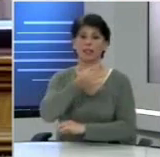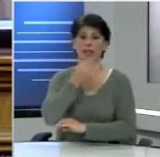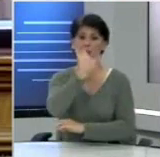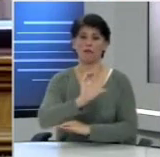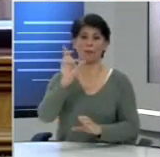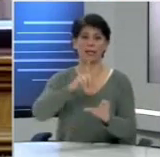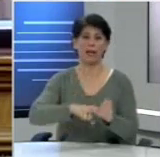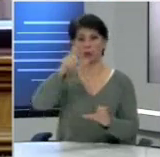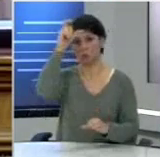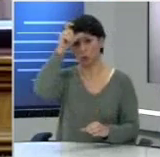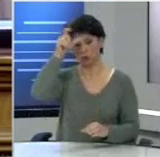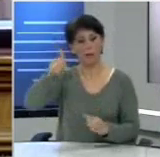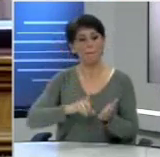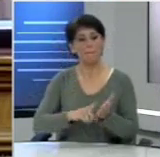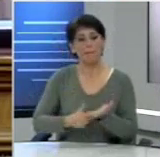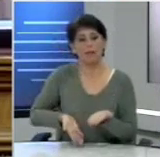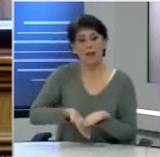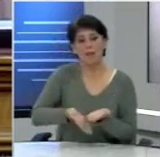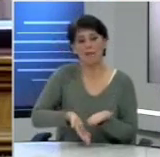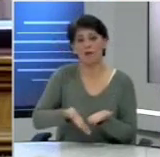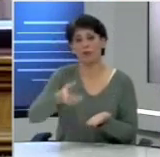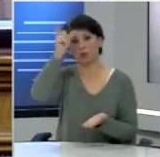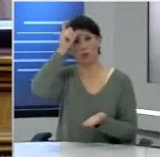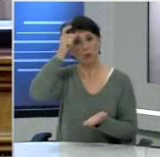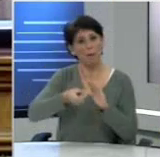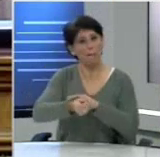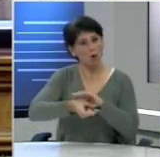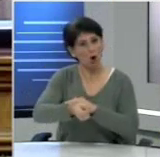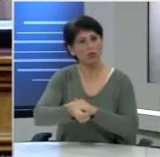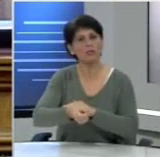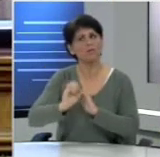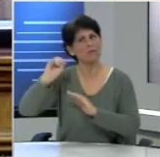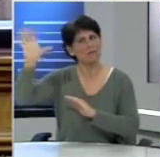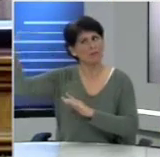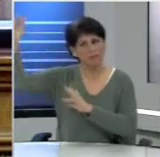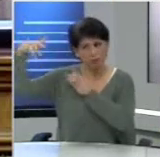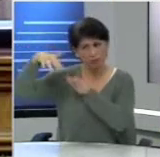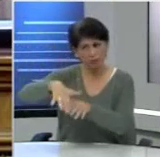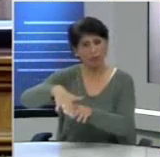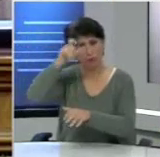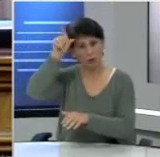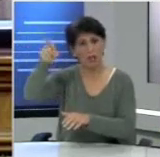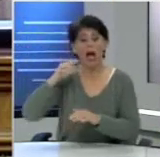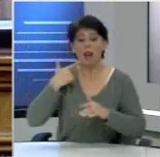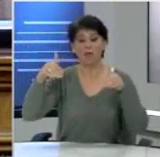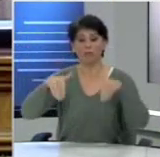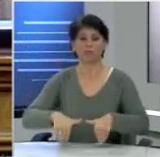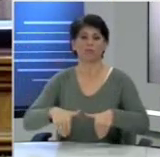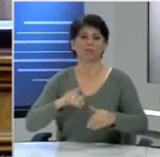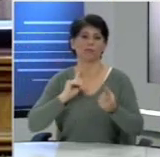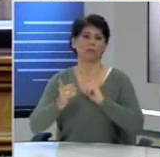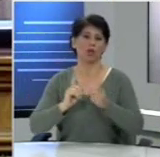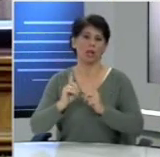Ένωσης Τουρκίας, να βοηθηθεί η Τουρκία για τους πρόσφυγες και τους μετανάστες που έχει, αλλά να τηρήσει τη συμφωνία.